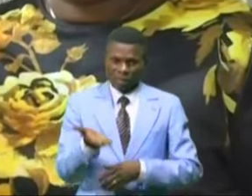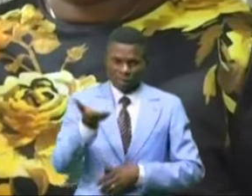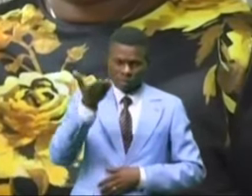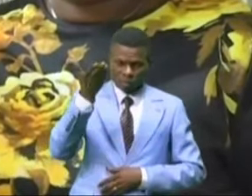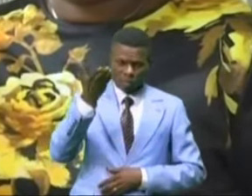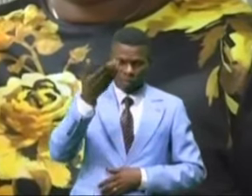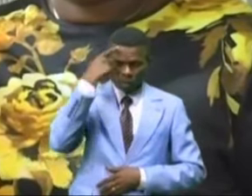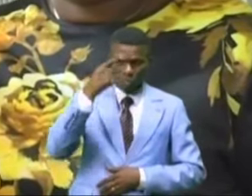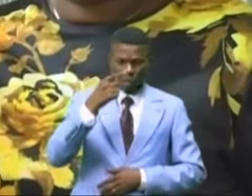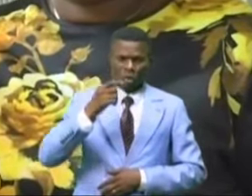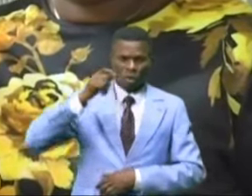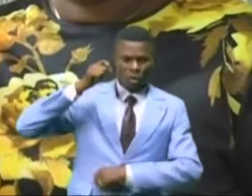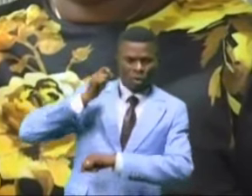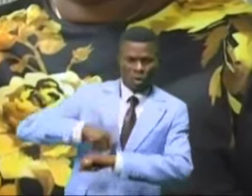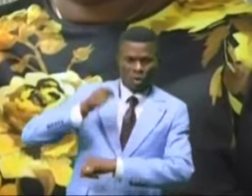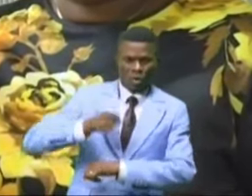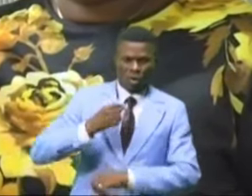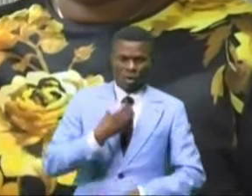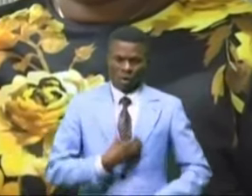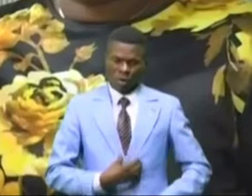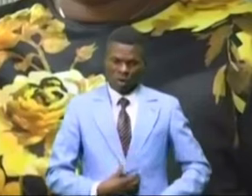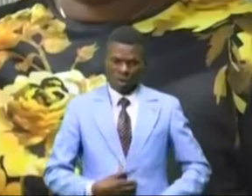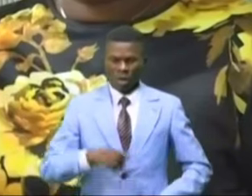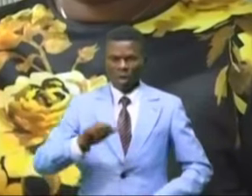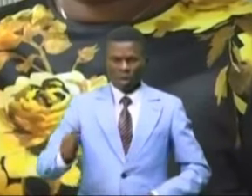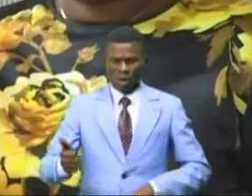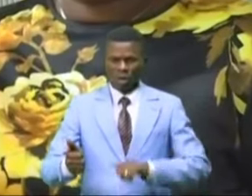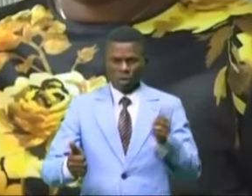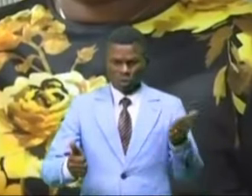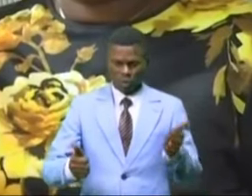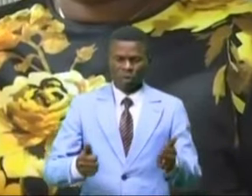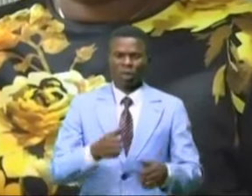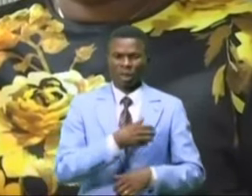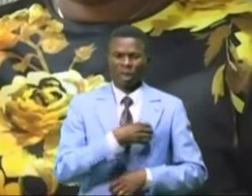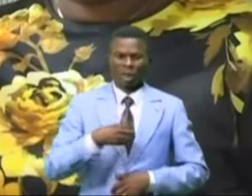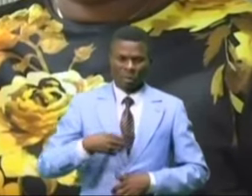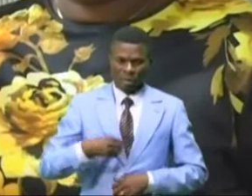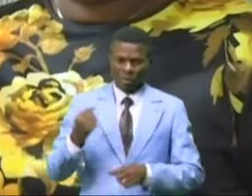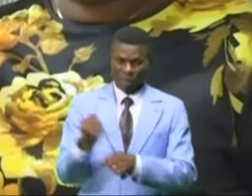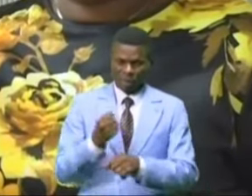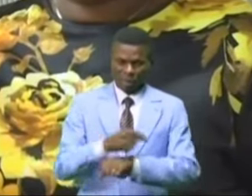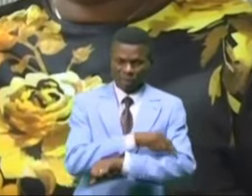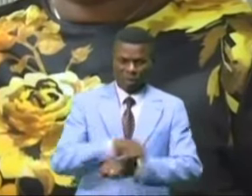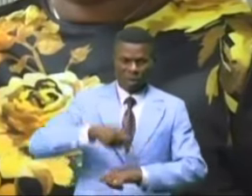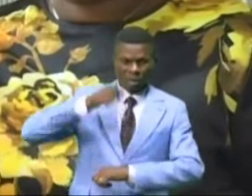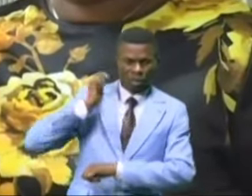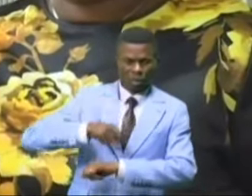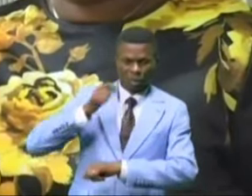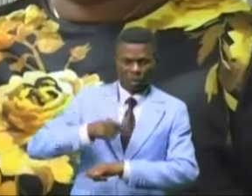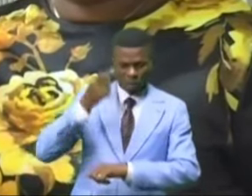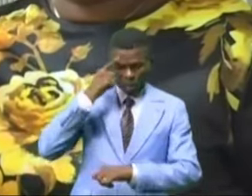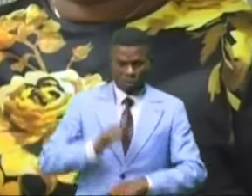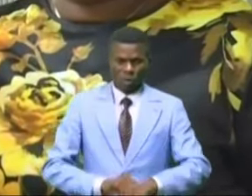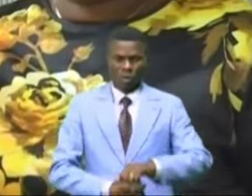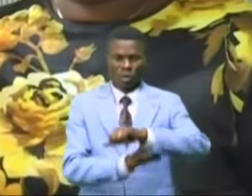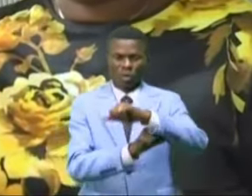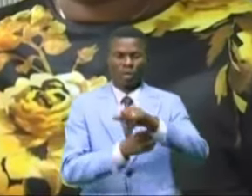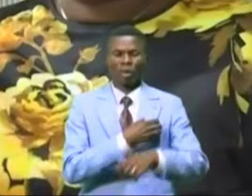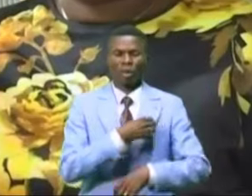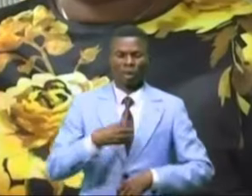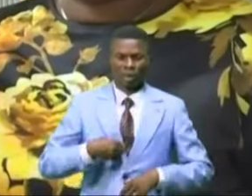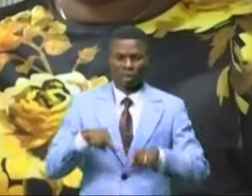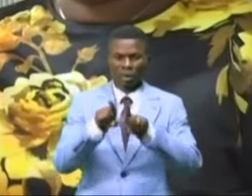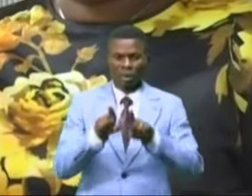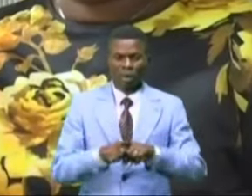des avocats, avocates et autres acteurs judiciaires pour l'accompagnement des femmes et